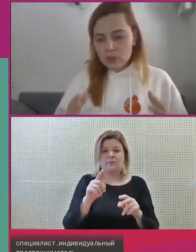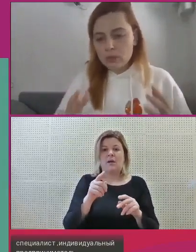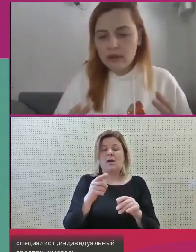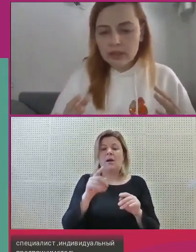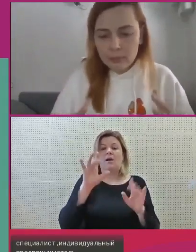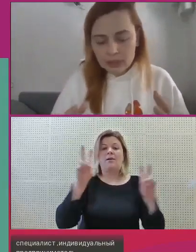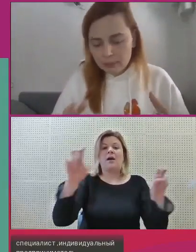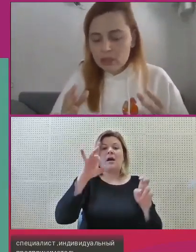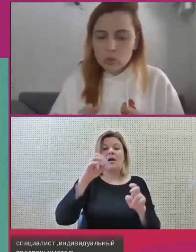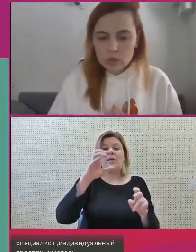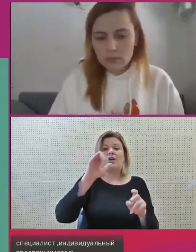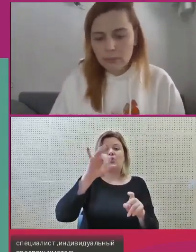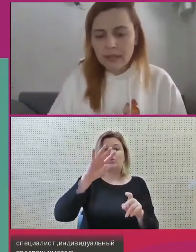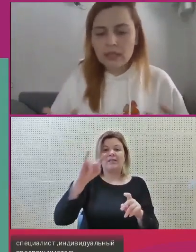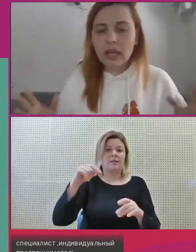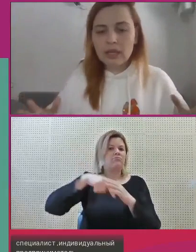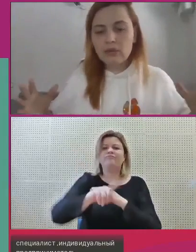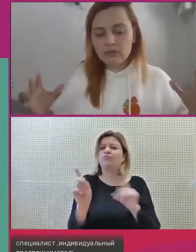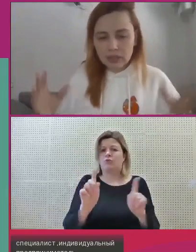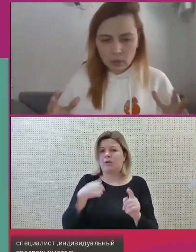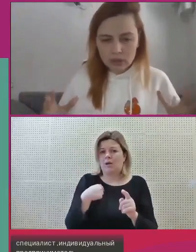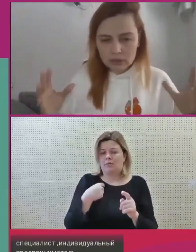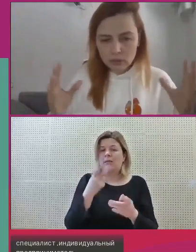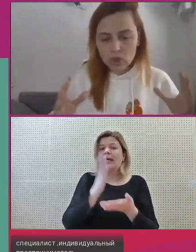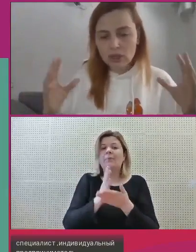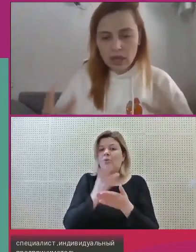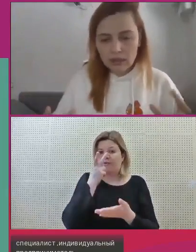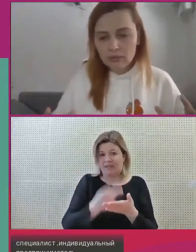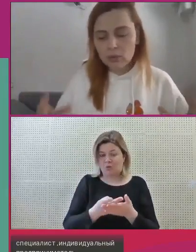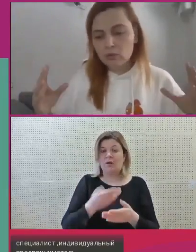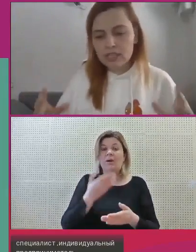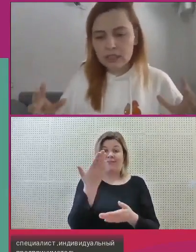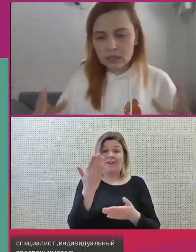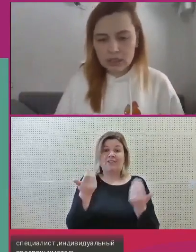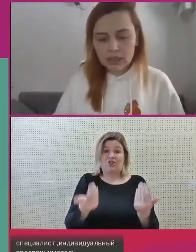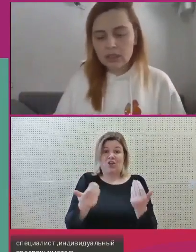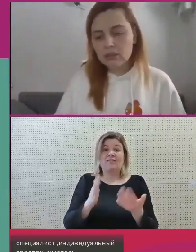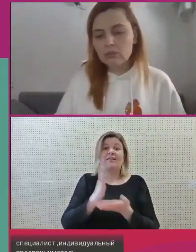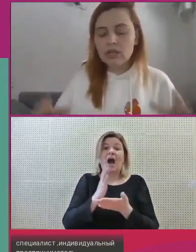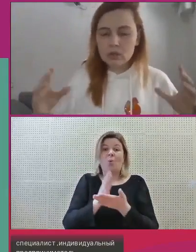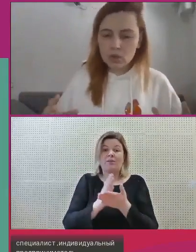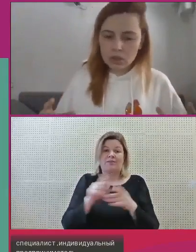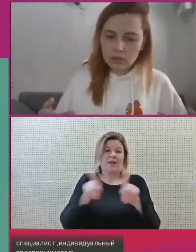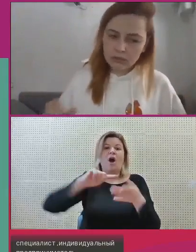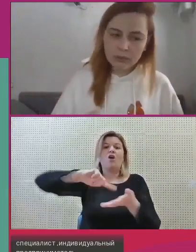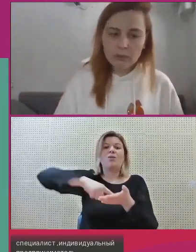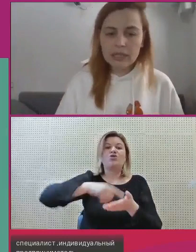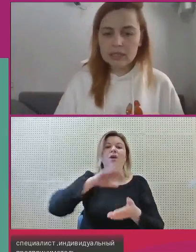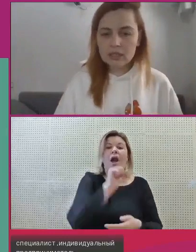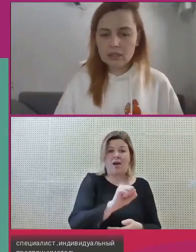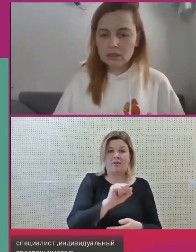что подразумеваю я под ресурсами? Это когда вот вы находитесь в точке А, то есть у вас есть идея, у вас уже,